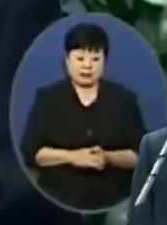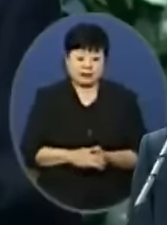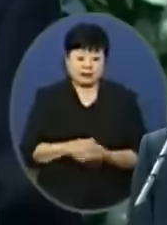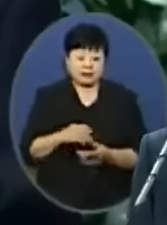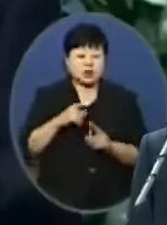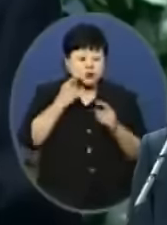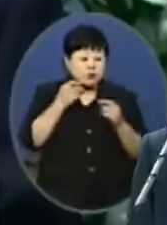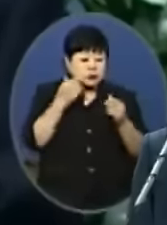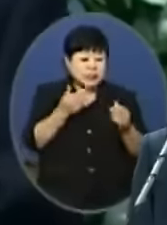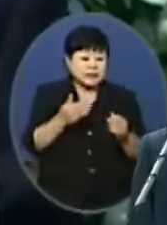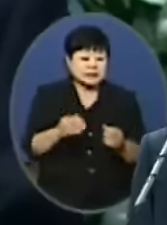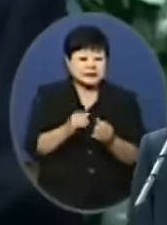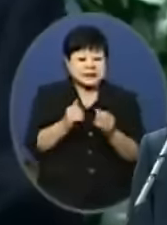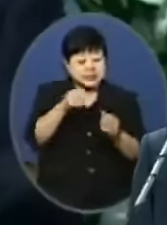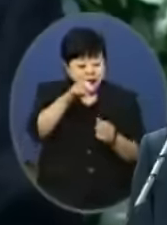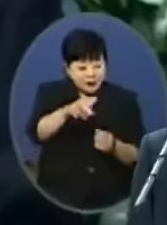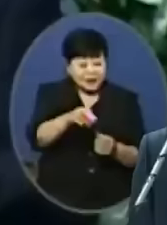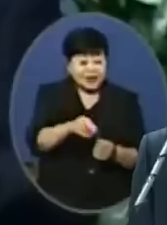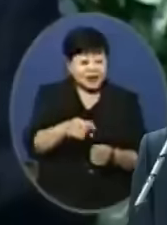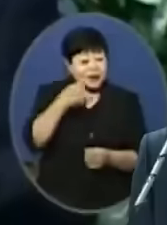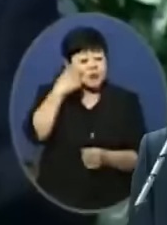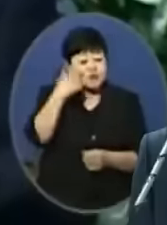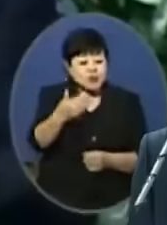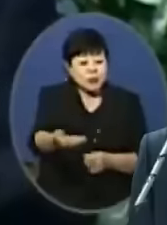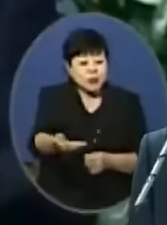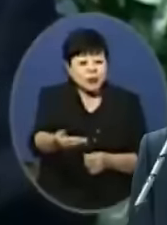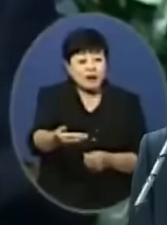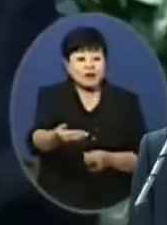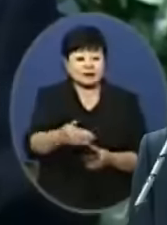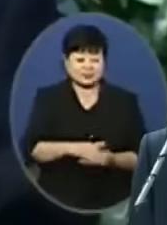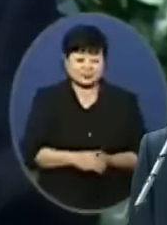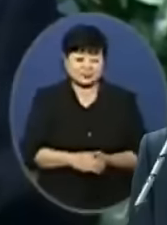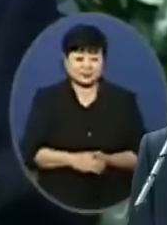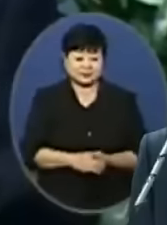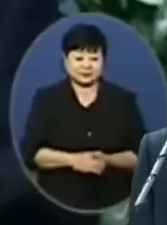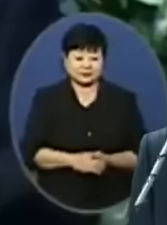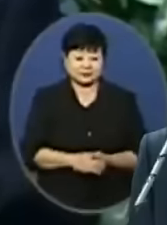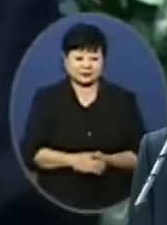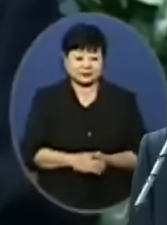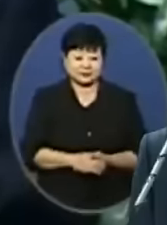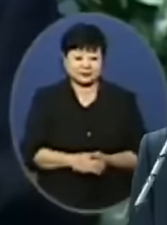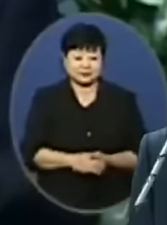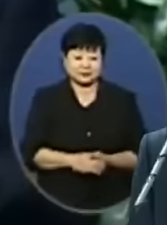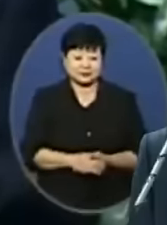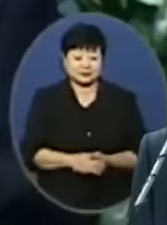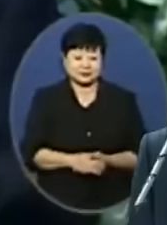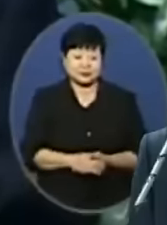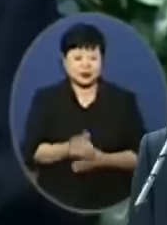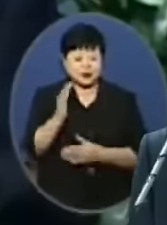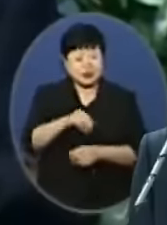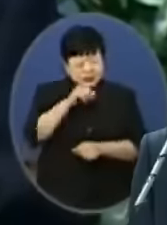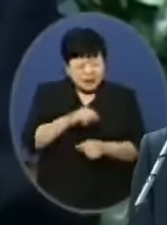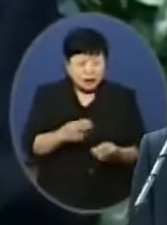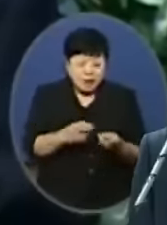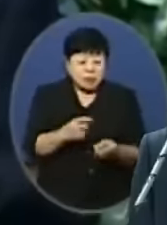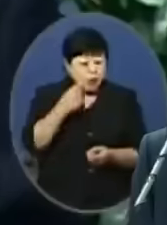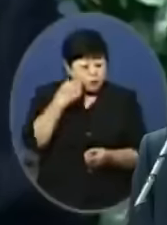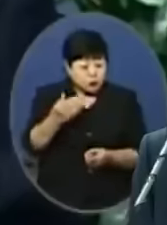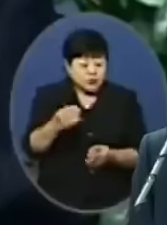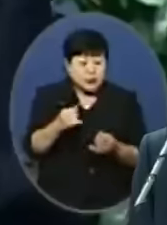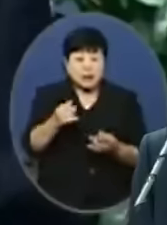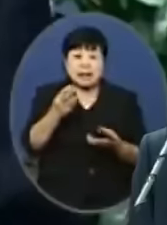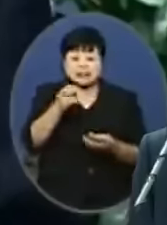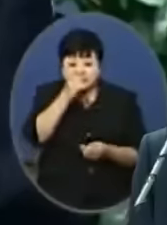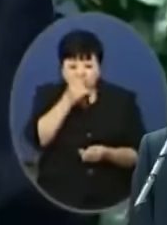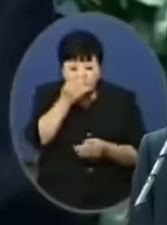제가 사람들에게 제가 이런 질문을 어디 가도 받아요. 어떻게 하면 목회를 잘할 수 있습니까?